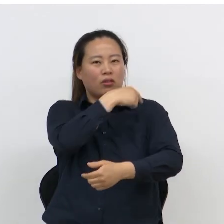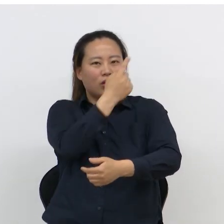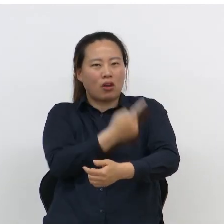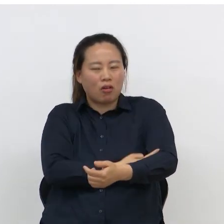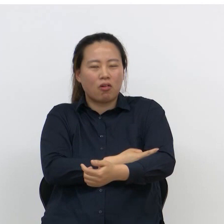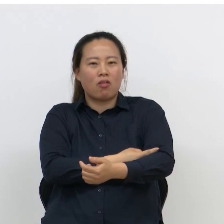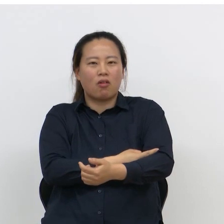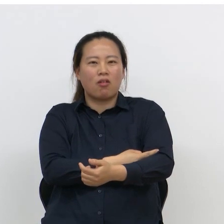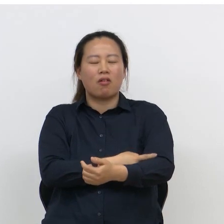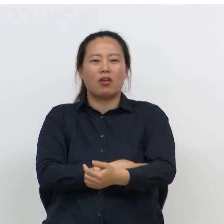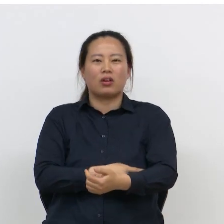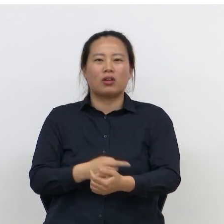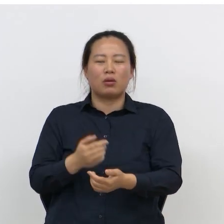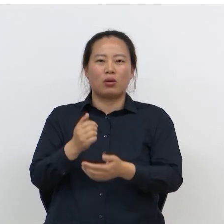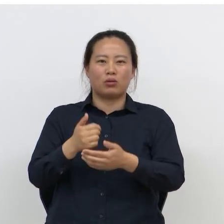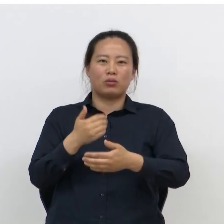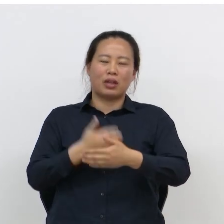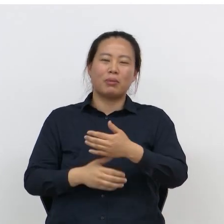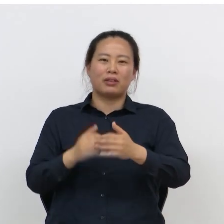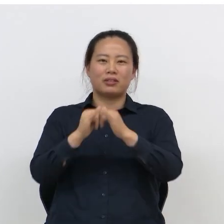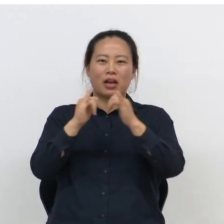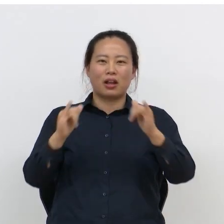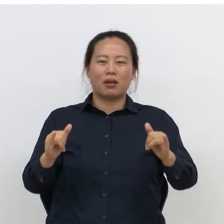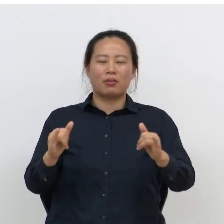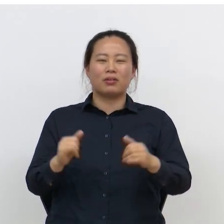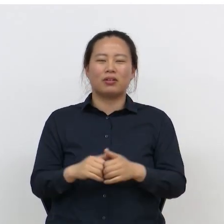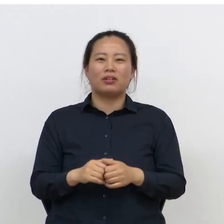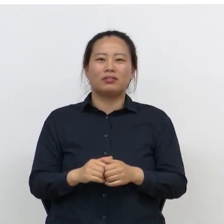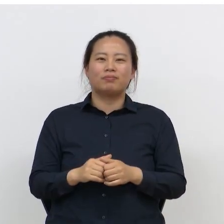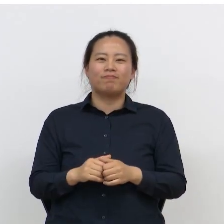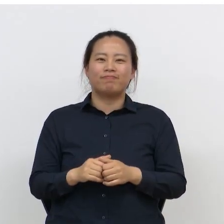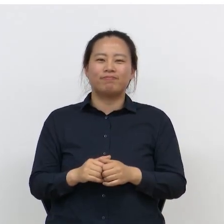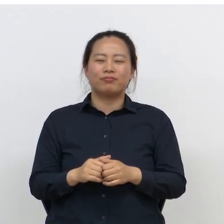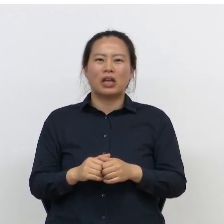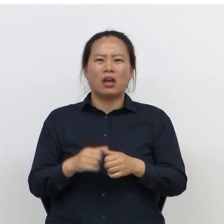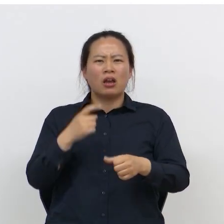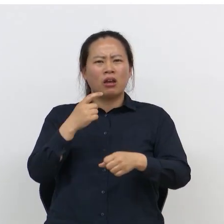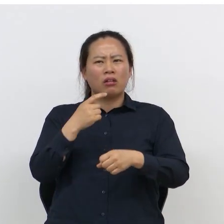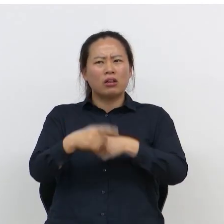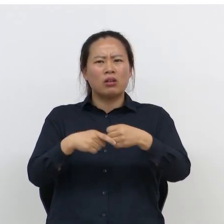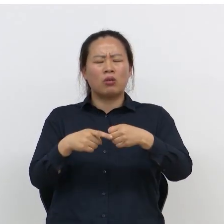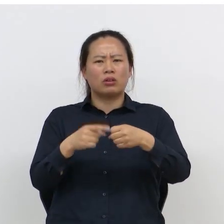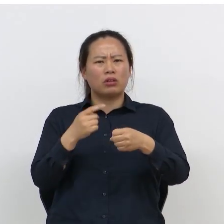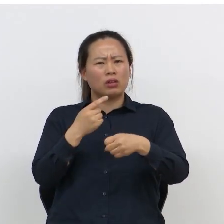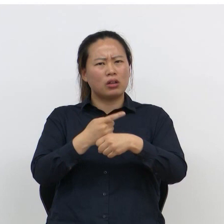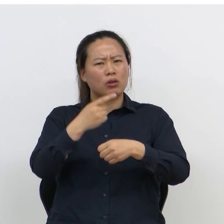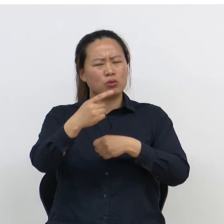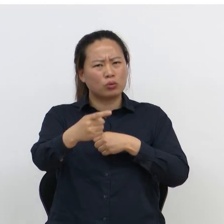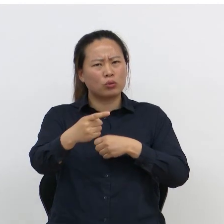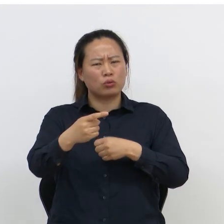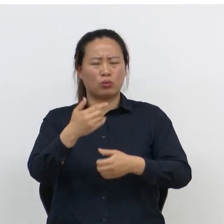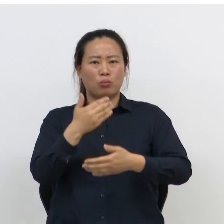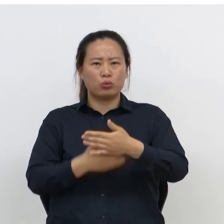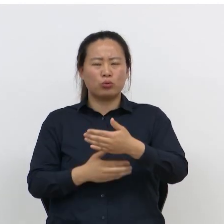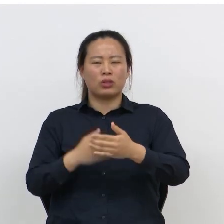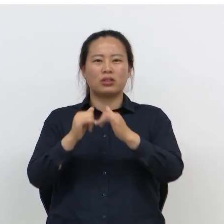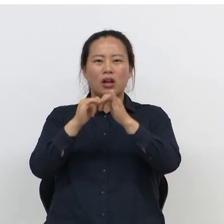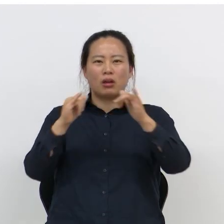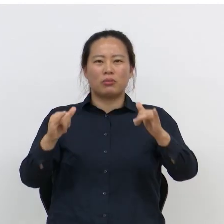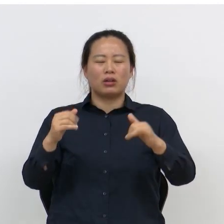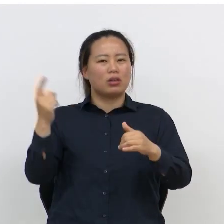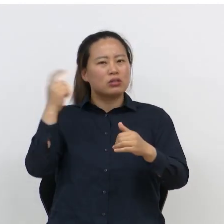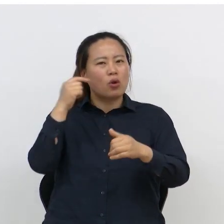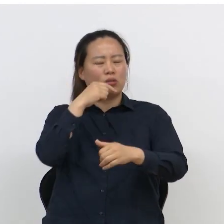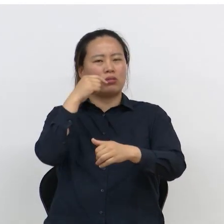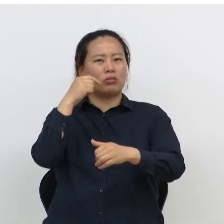보장, 25% 이상 보존이 이렇게 4분의 3쯤 되는데 이게 1년쯤 되니까 보존돼 있던 사람들이 청력을 또 다 잃어버리는